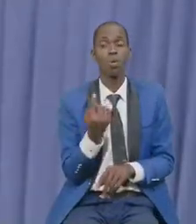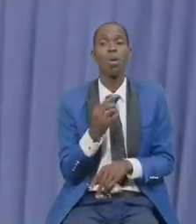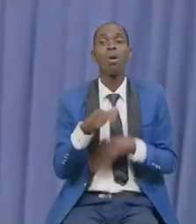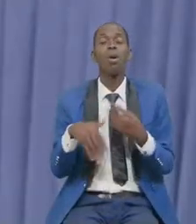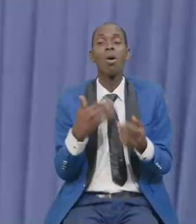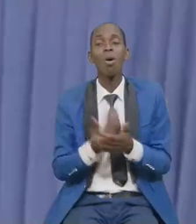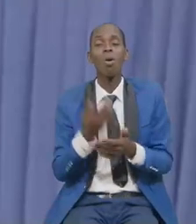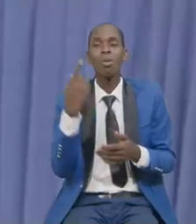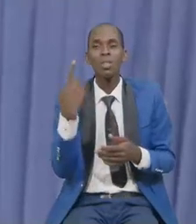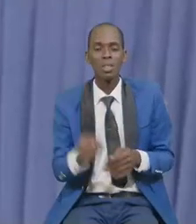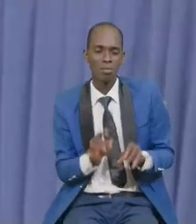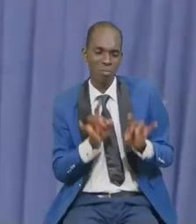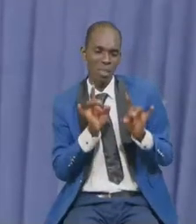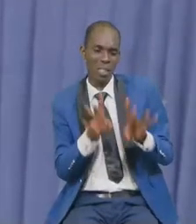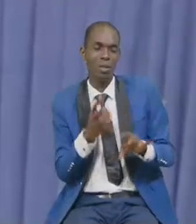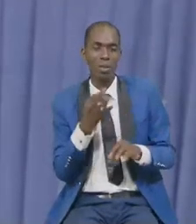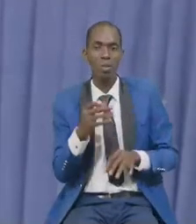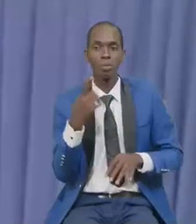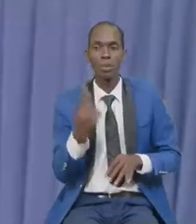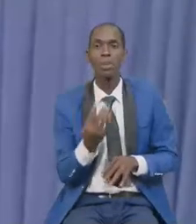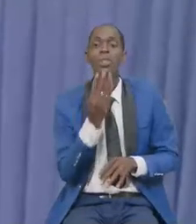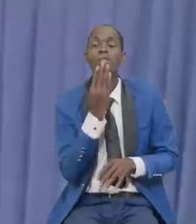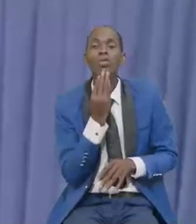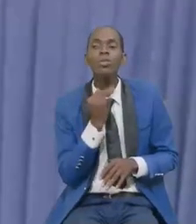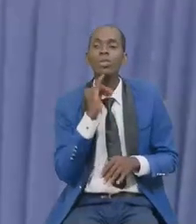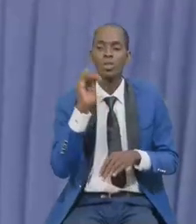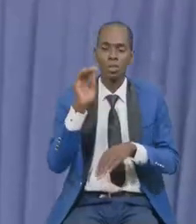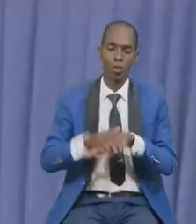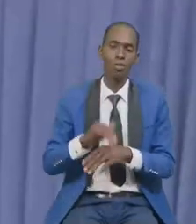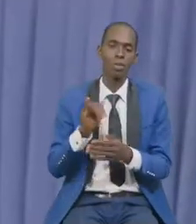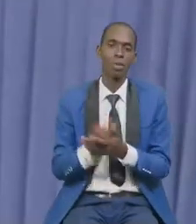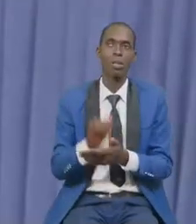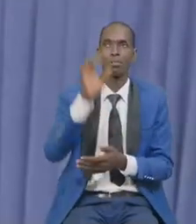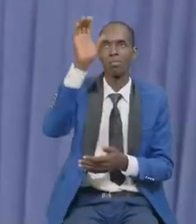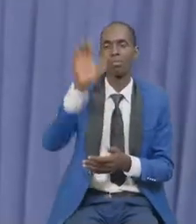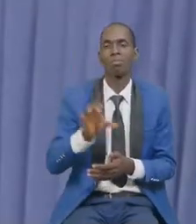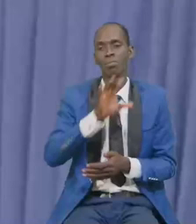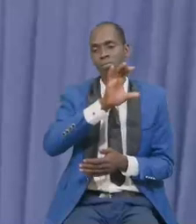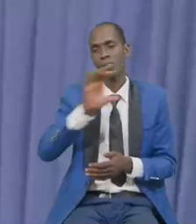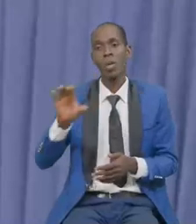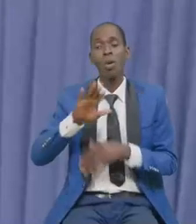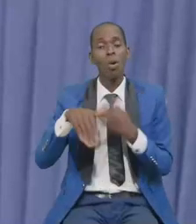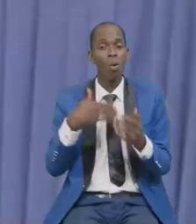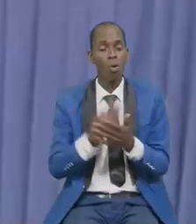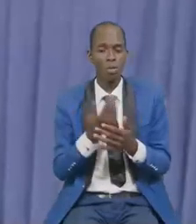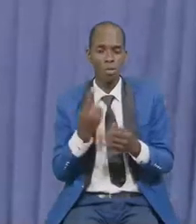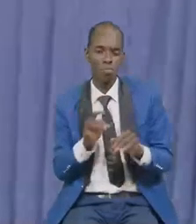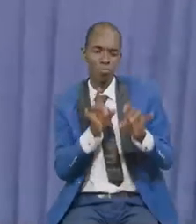a fabriqué cette croix. Toute la reine de Satan et des mauvais esprits,